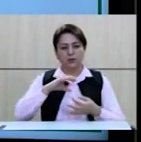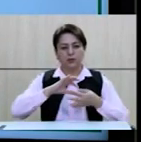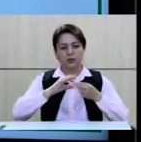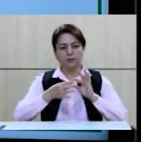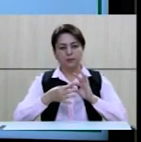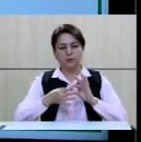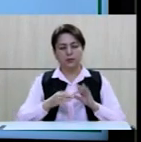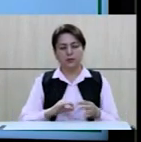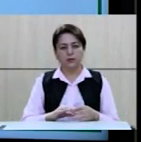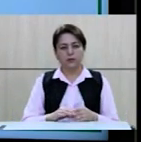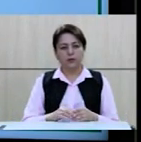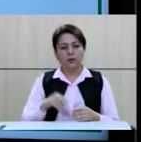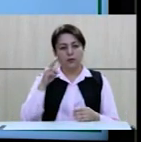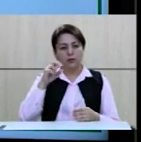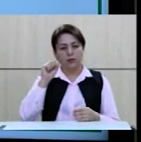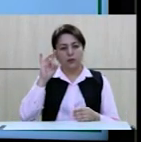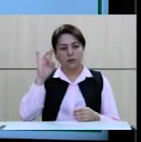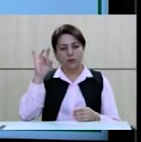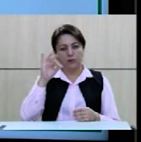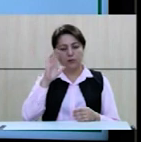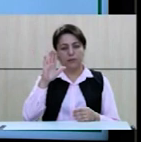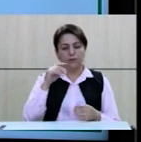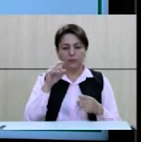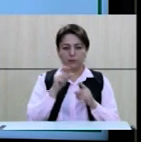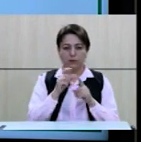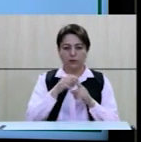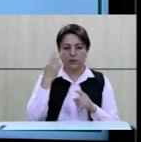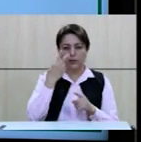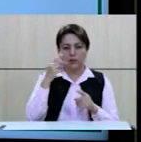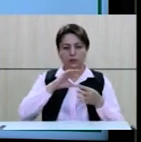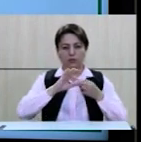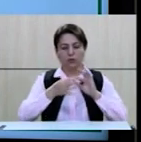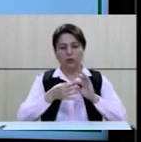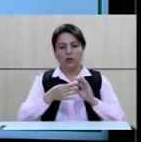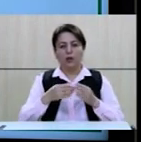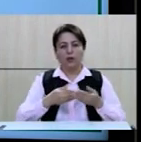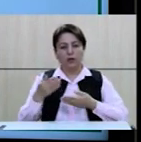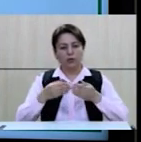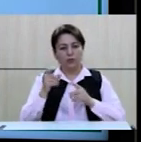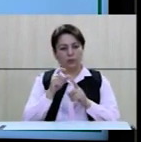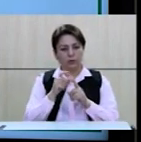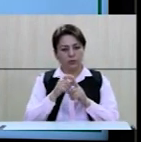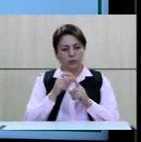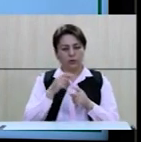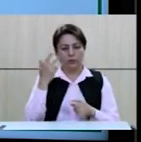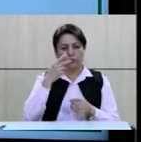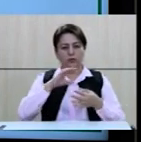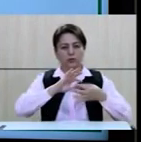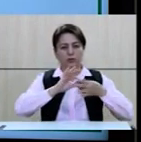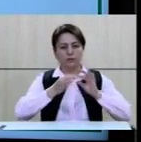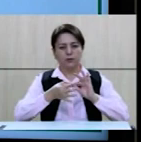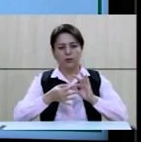gapimizda darrov so'zi, 2-chi gapimizda yayov so'zi, 3-chi